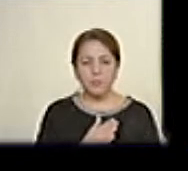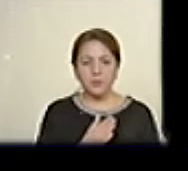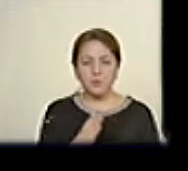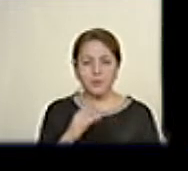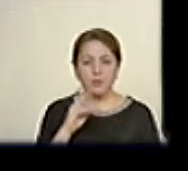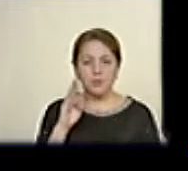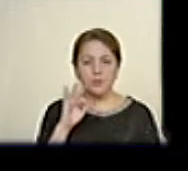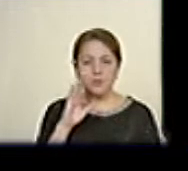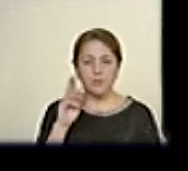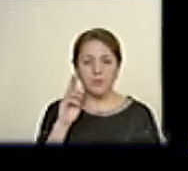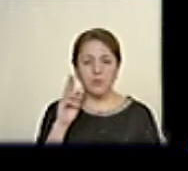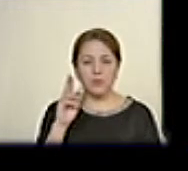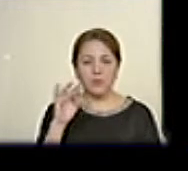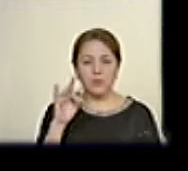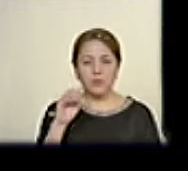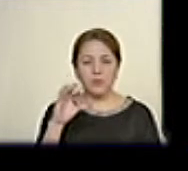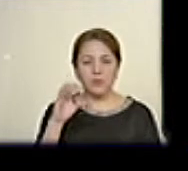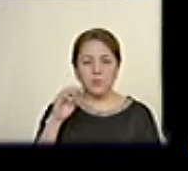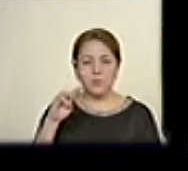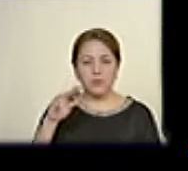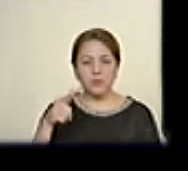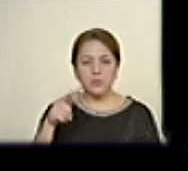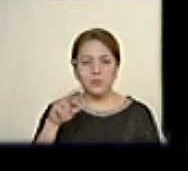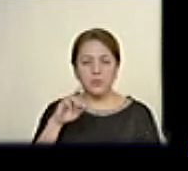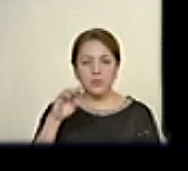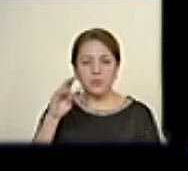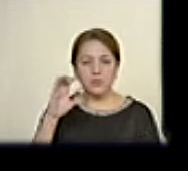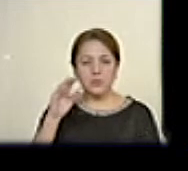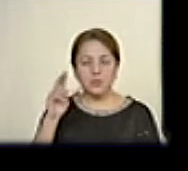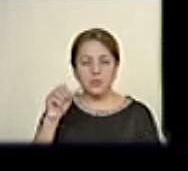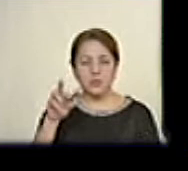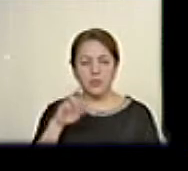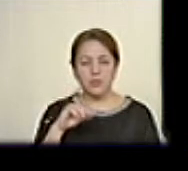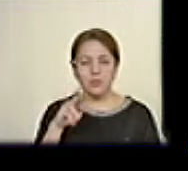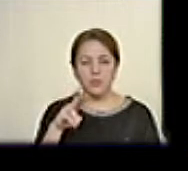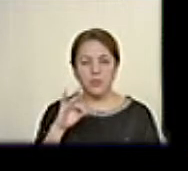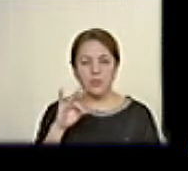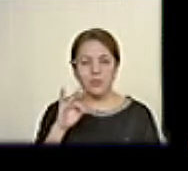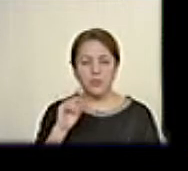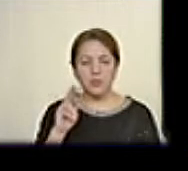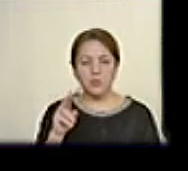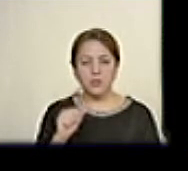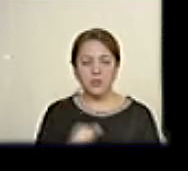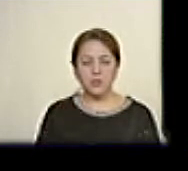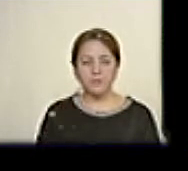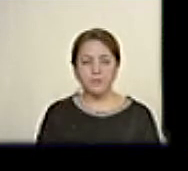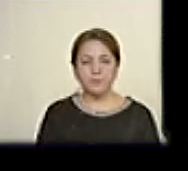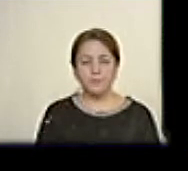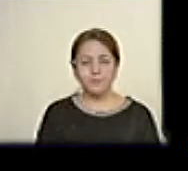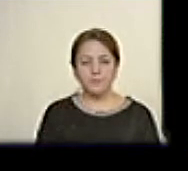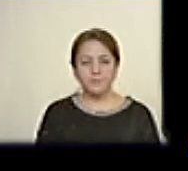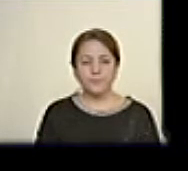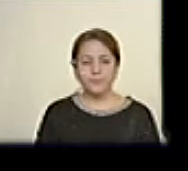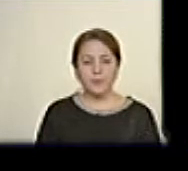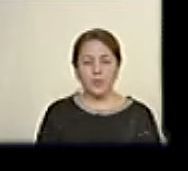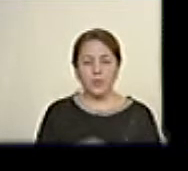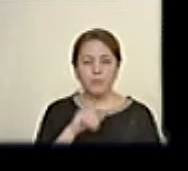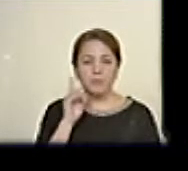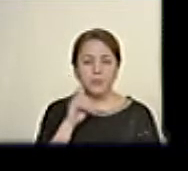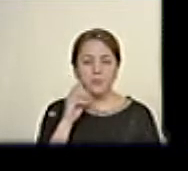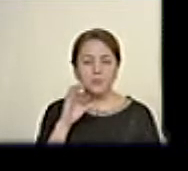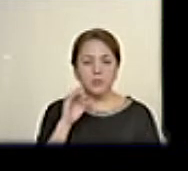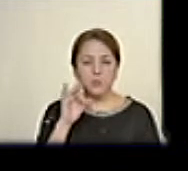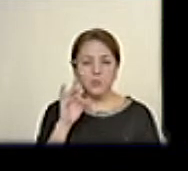Есенин входил в число русских поэтов Серебряного века крестьянского происхождения. Молодой